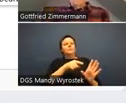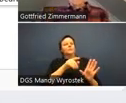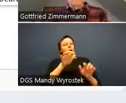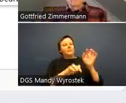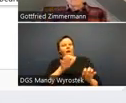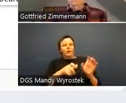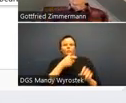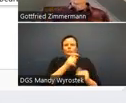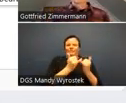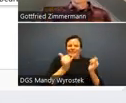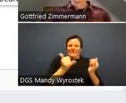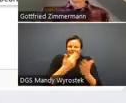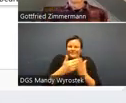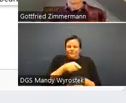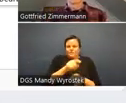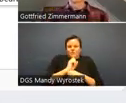Das ist